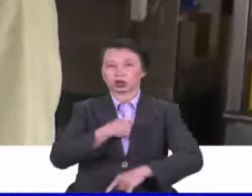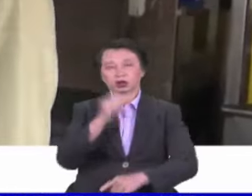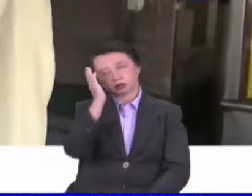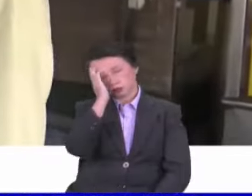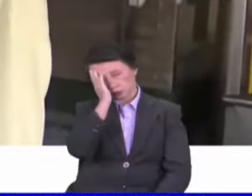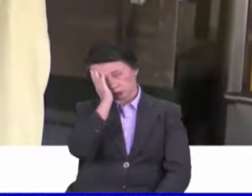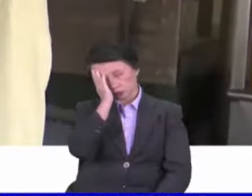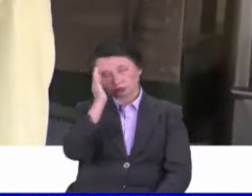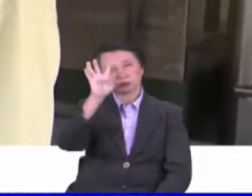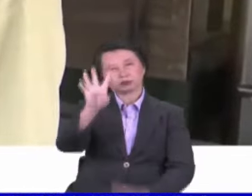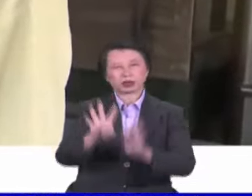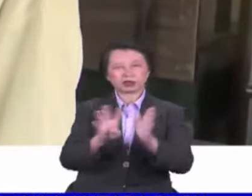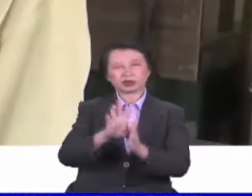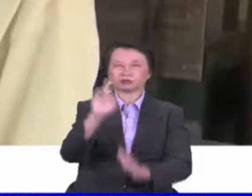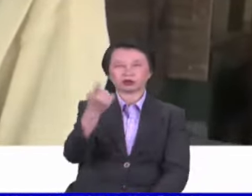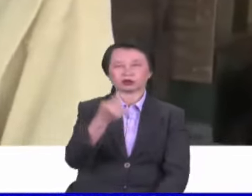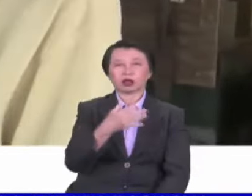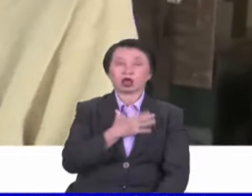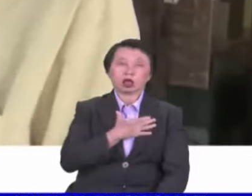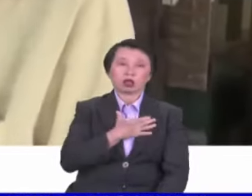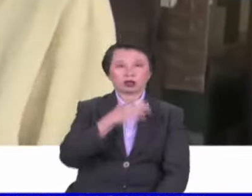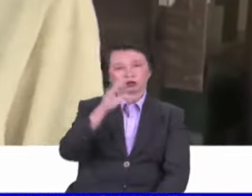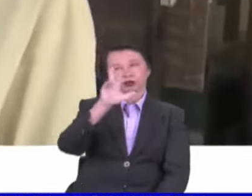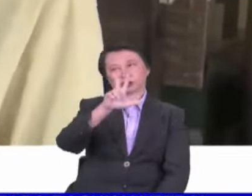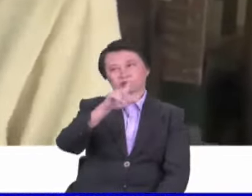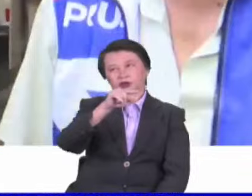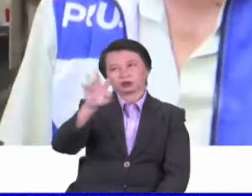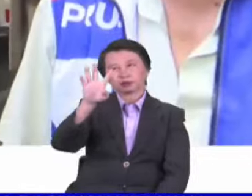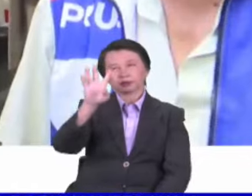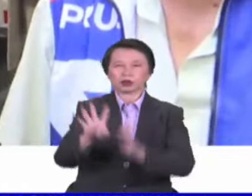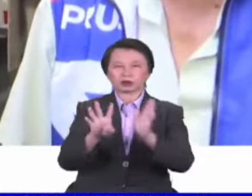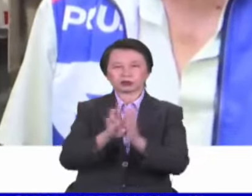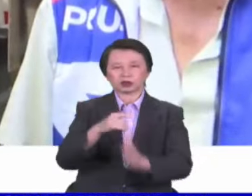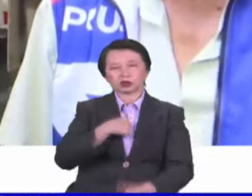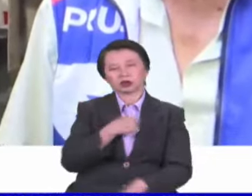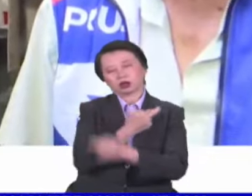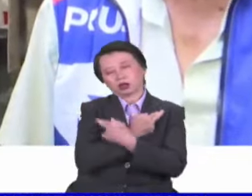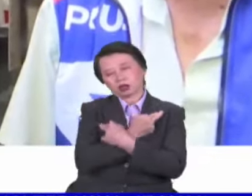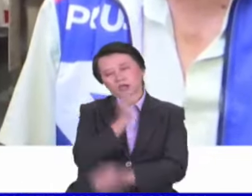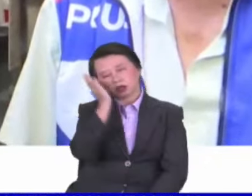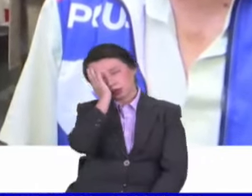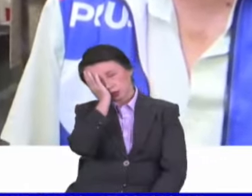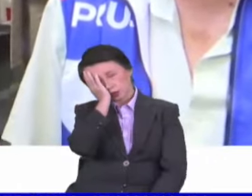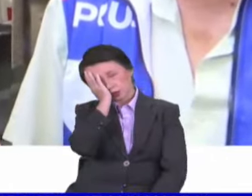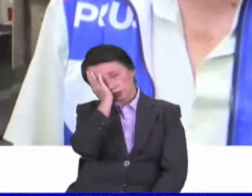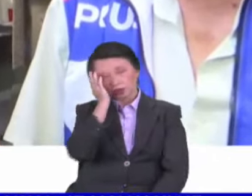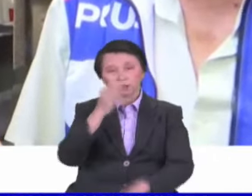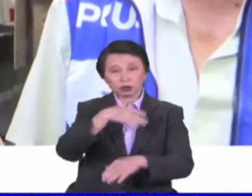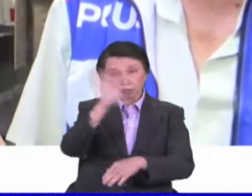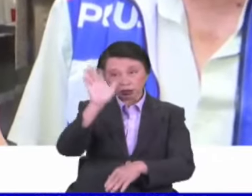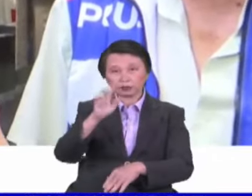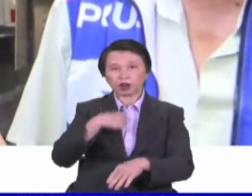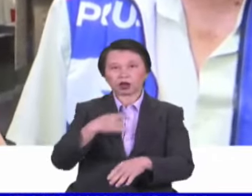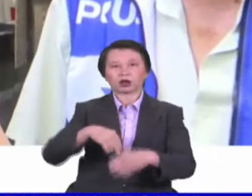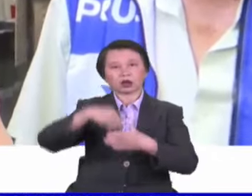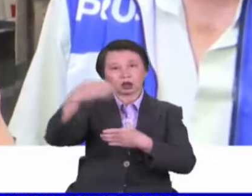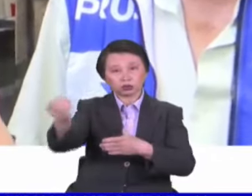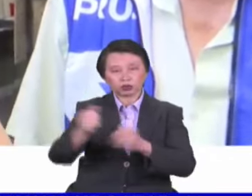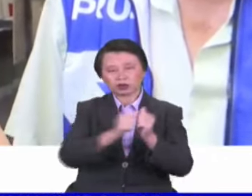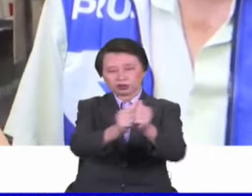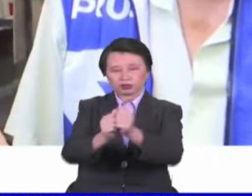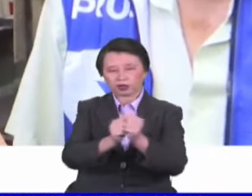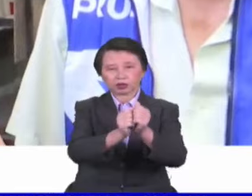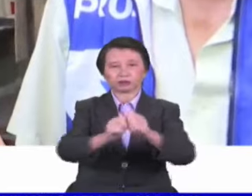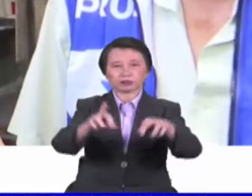tidur dalam 4 jam begitu sajalah. 3 jam, 4 jam saja satu hari saya berehat waktu tidur saya. Lebihnya memang saya berada bersama